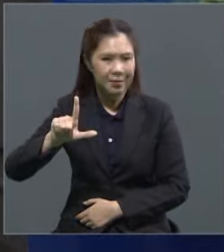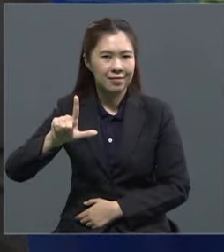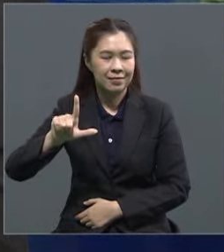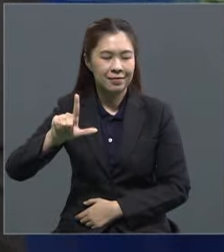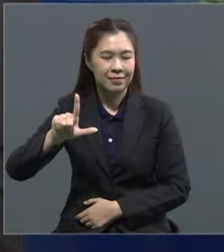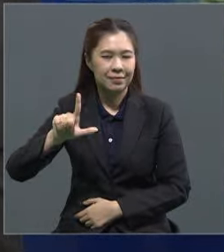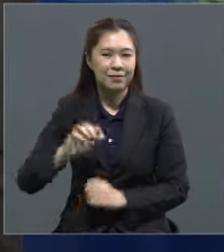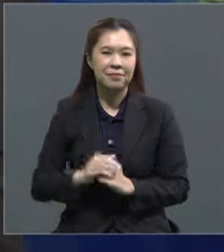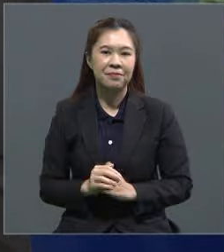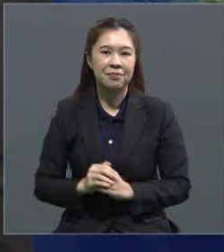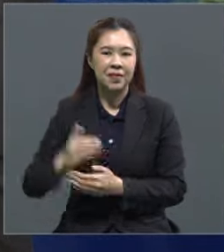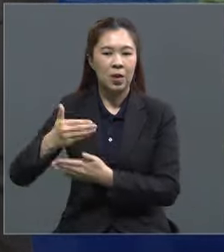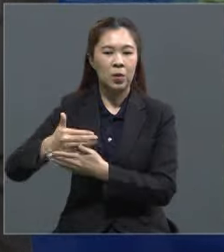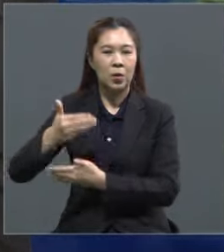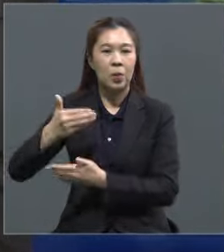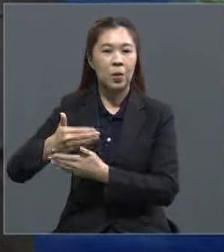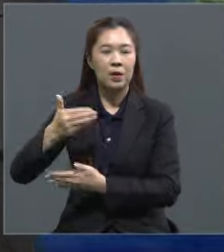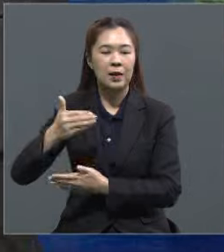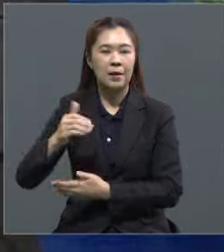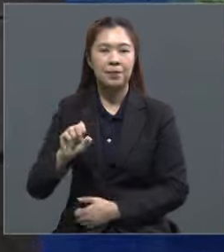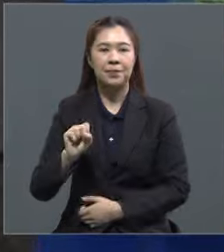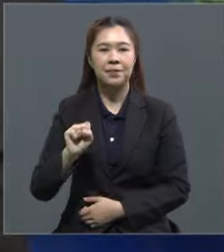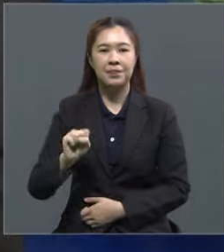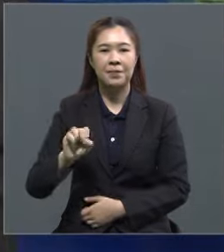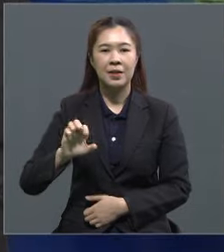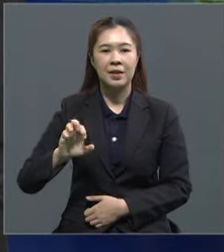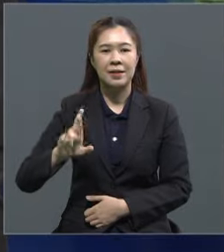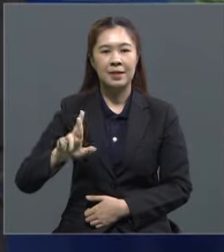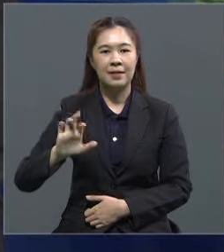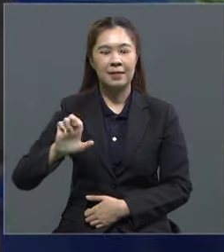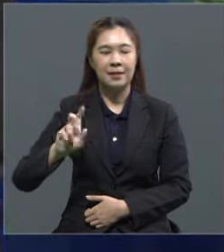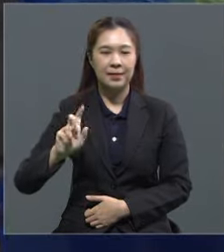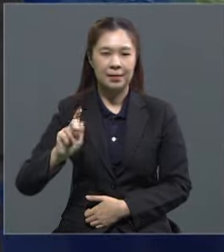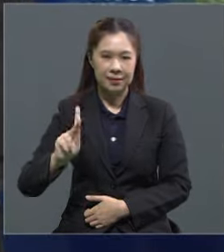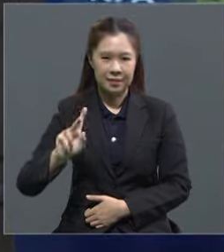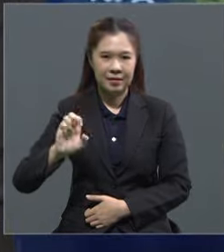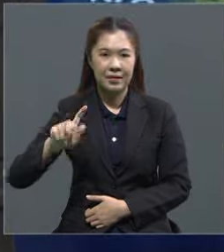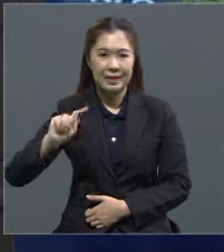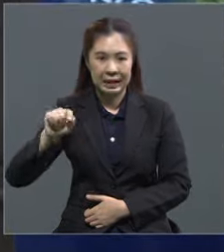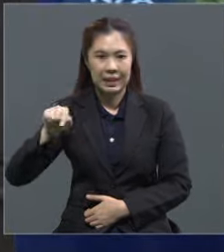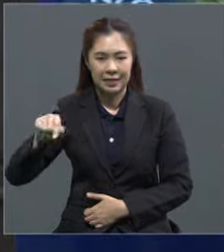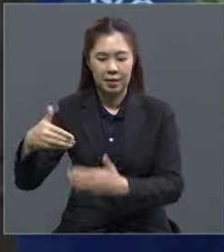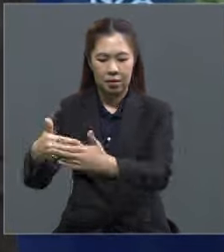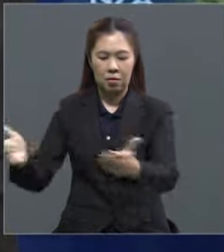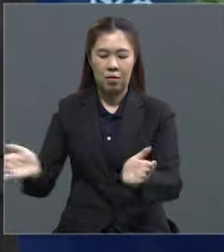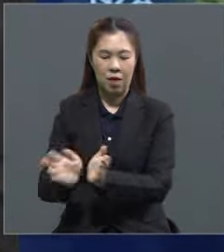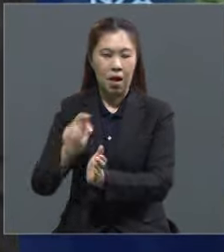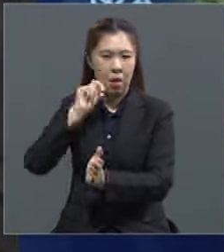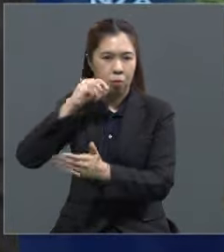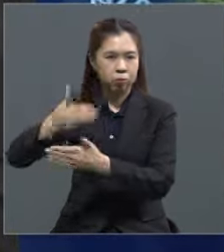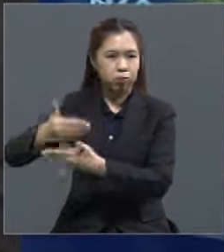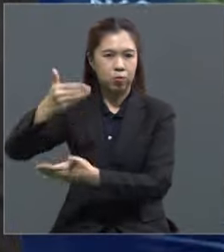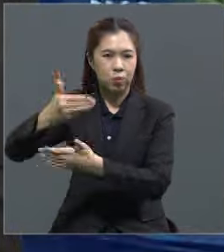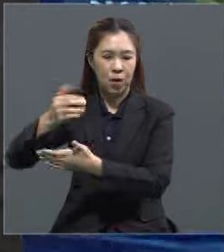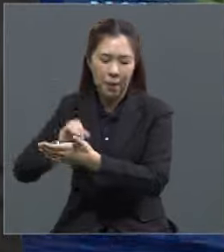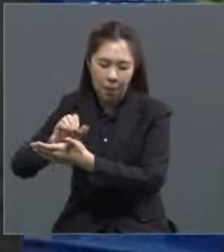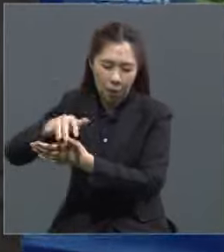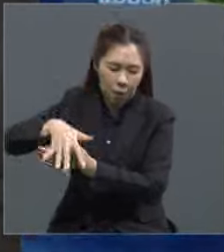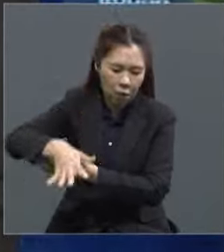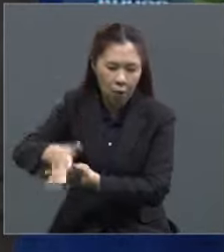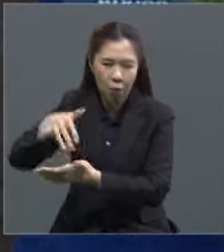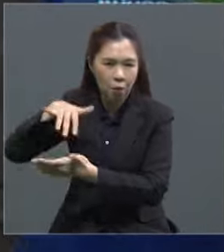ที่เขื่อนสิริกิติถือว่าเป็นคุณอุปการเลยนะครับในการที่จะช่วยอ่าพื้นที่ท้ายน้ำที่ปริมาณมวลน้ำจำนวนมาก